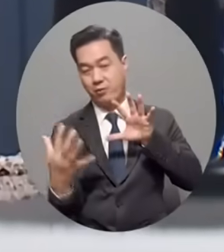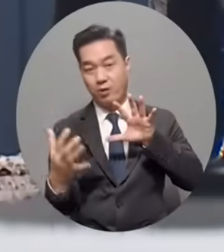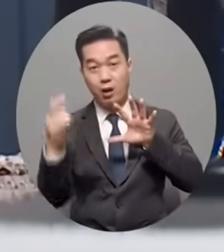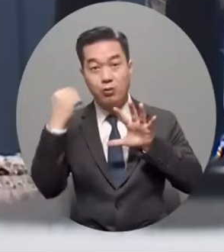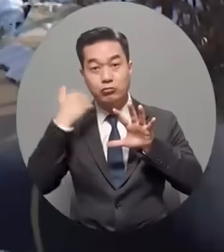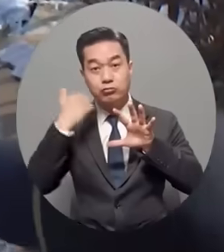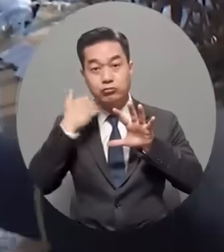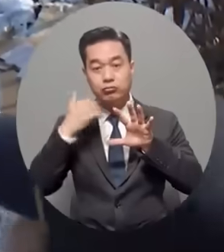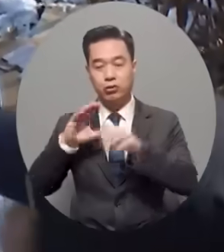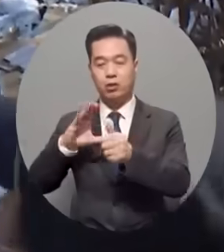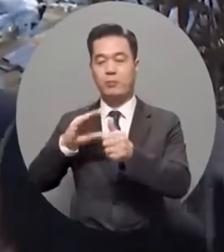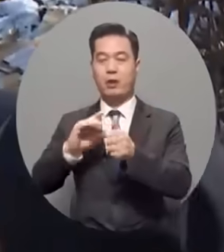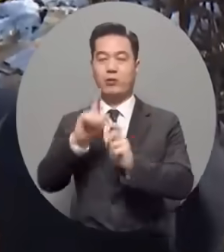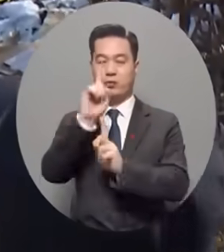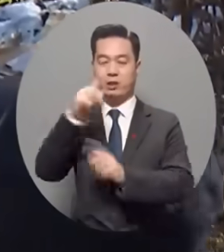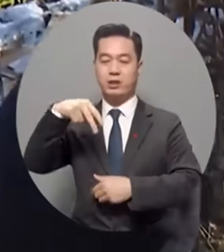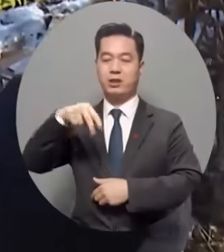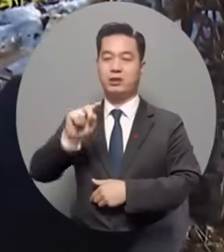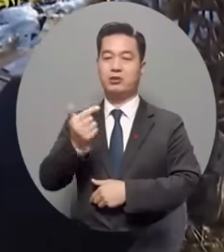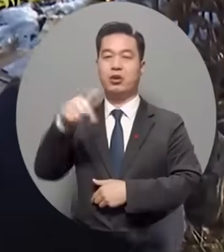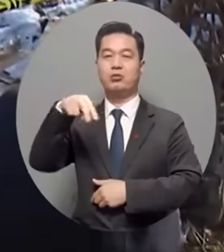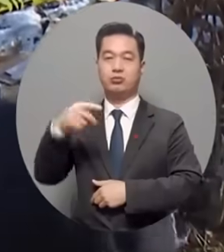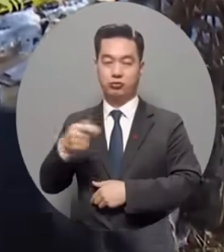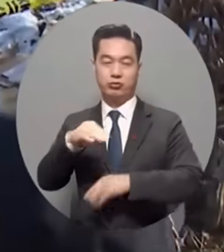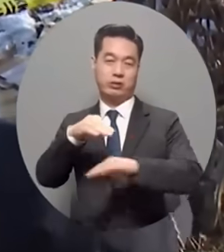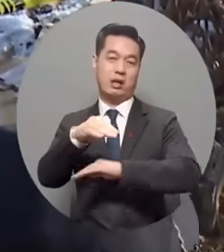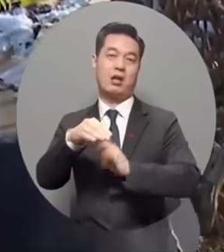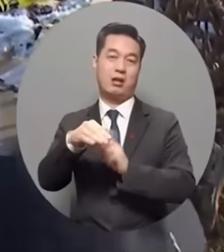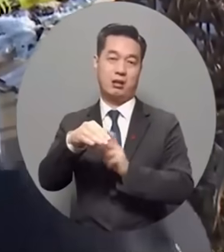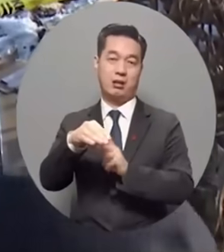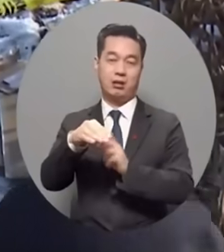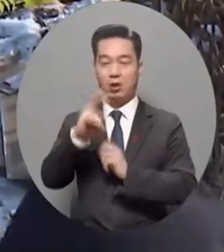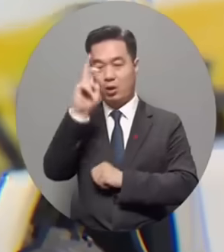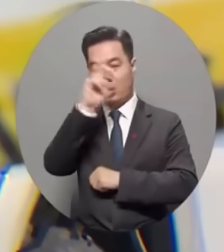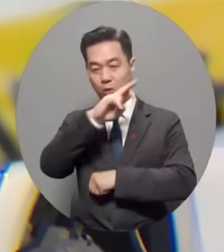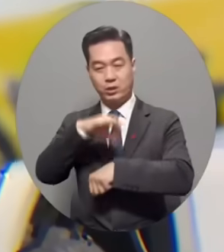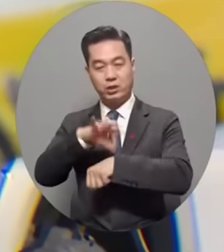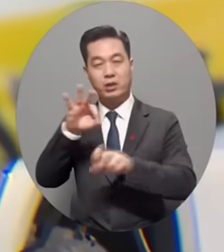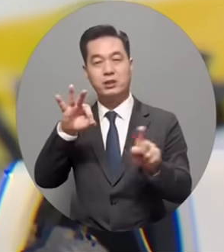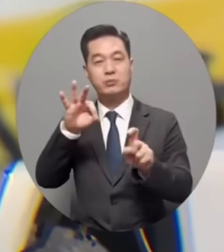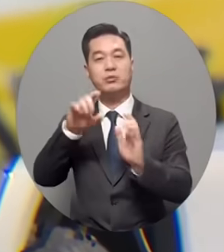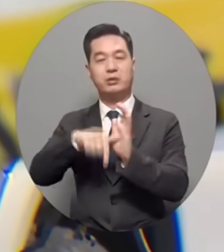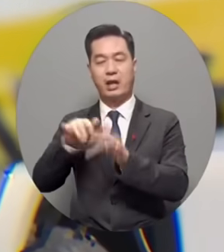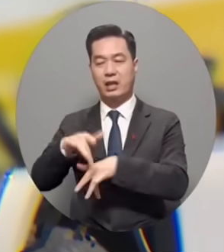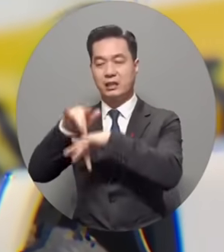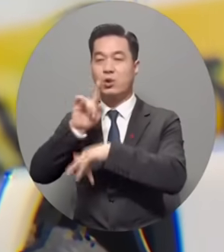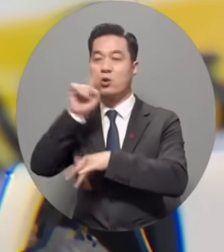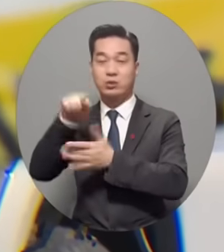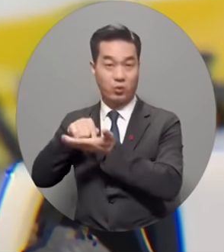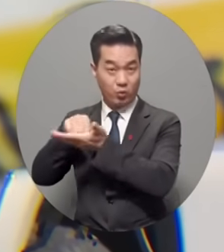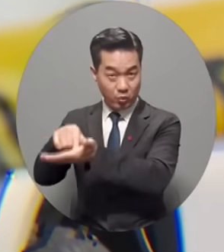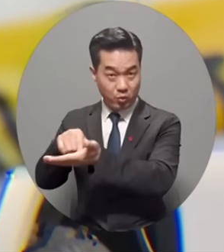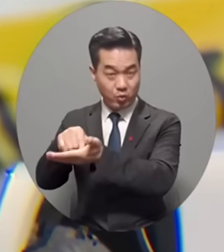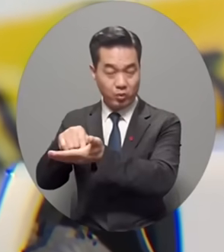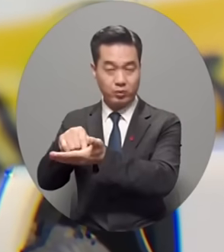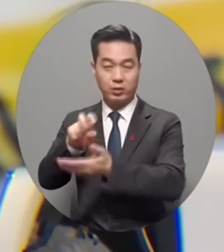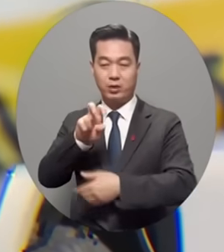차량입니다. 이 씨의 실종 신고가 접수된 건 오늘 오전 10시 10분쯤. 신고자는 이 씨의